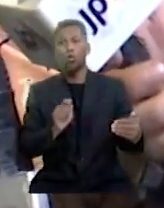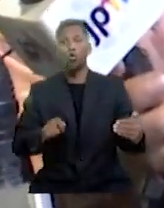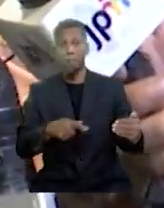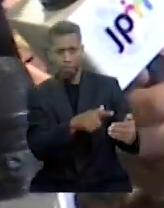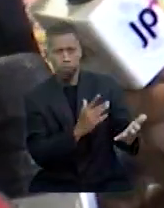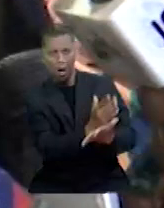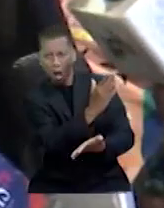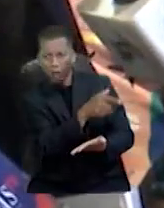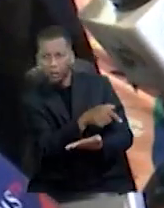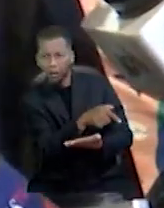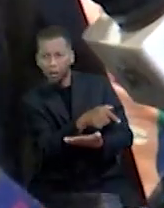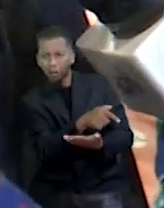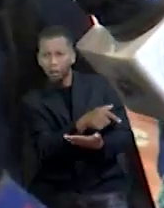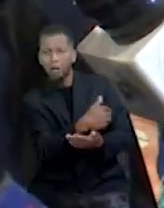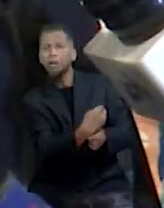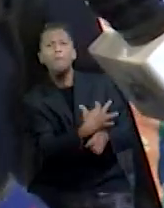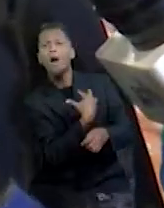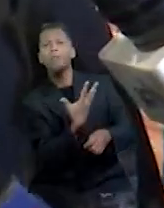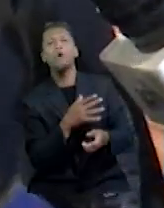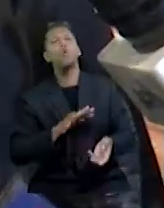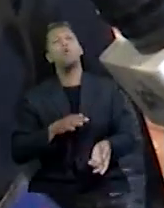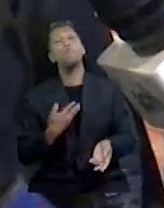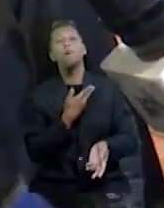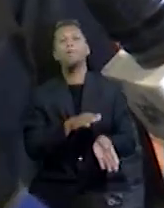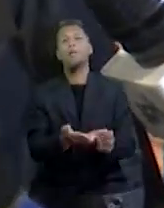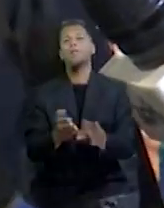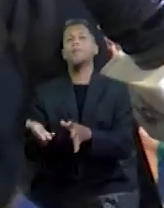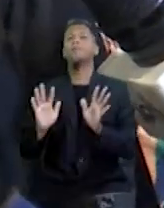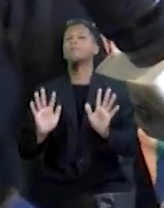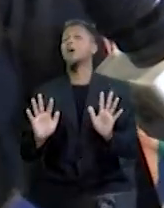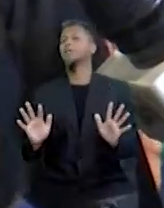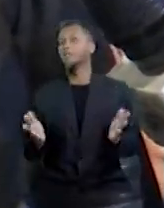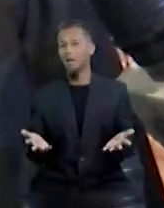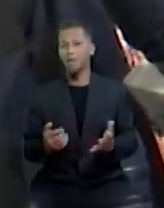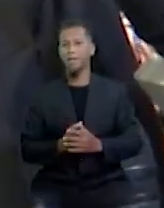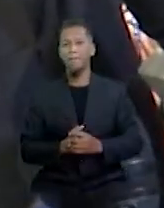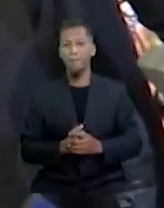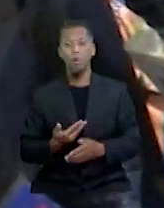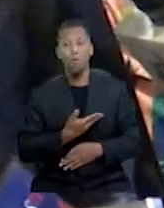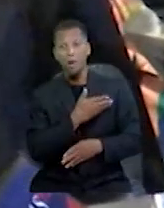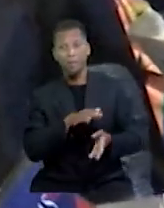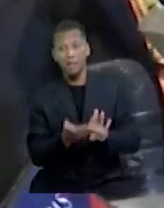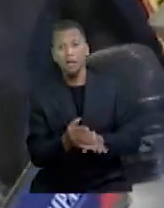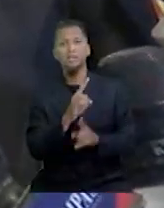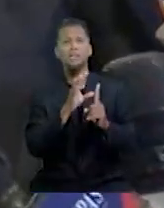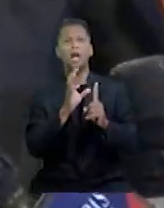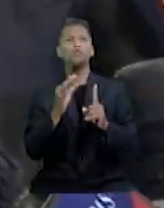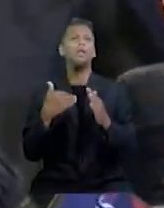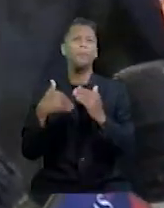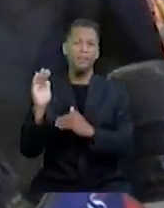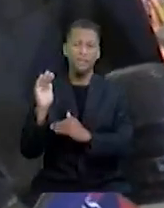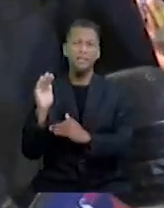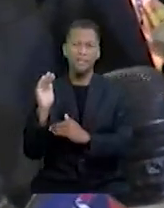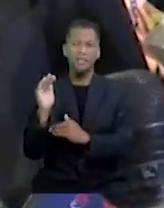meninggalnya korban yang sudah ada seperti kita ketahui kurang lebih 100-an lebih. Dan sekarang lagi dalam